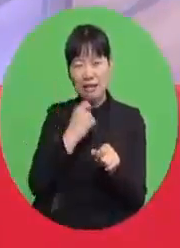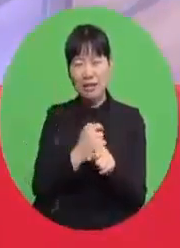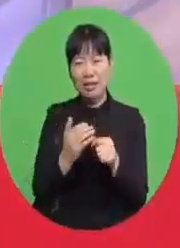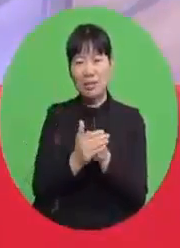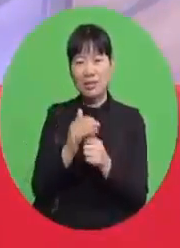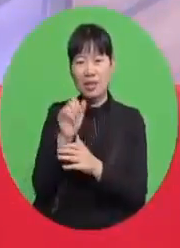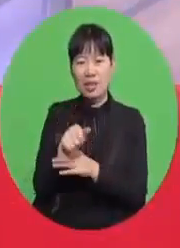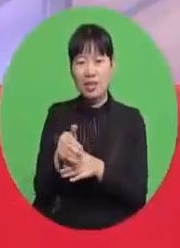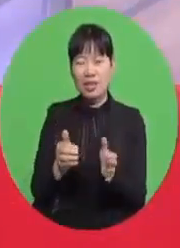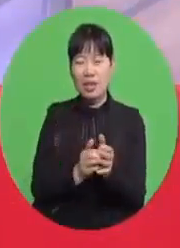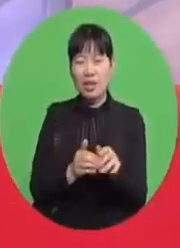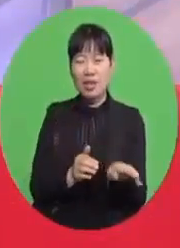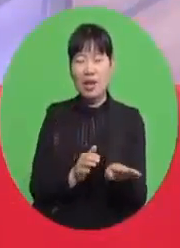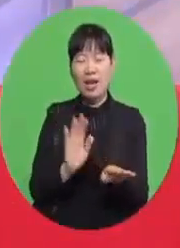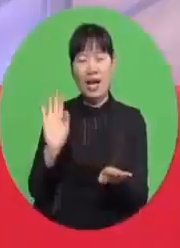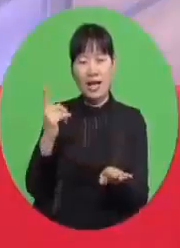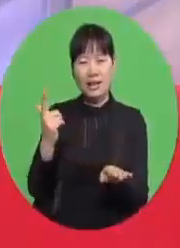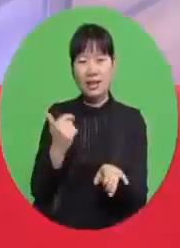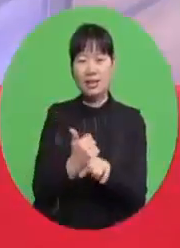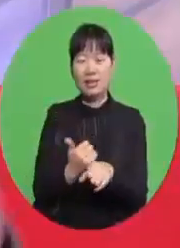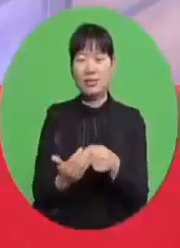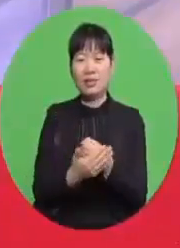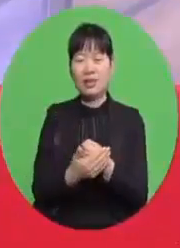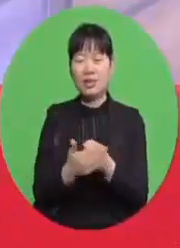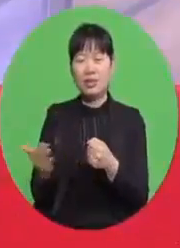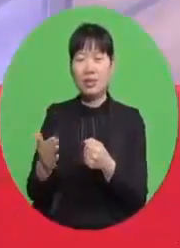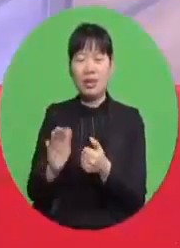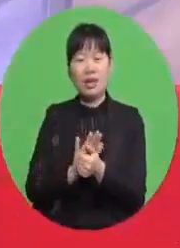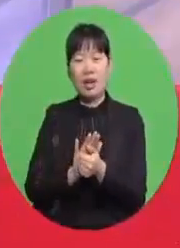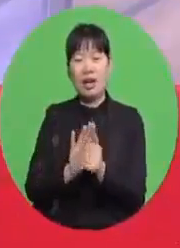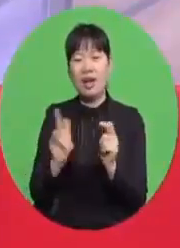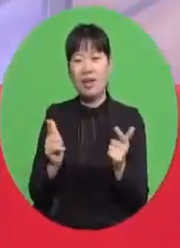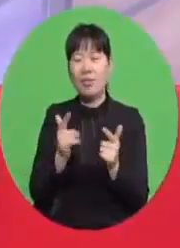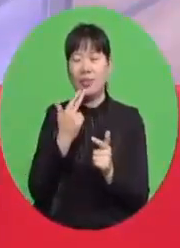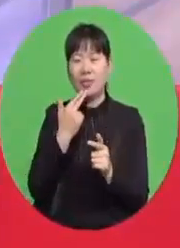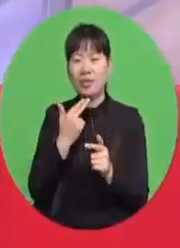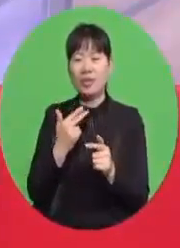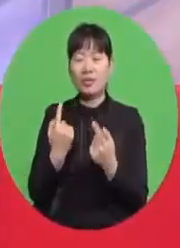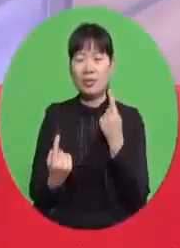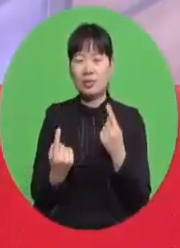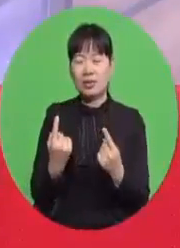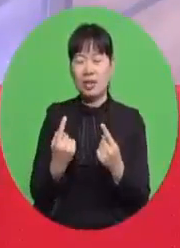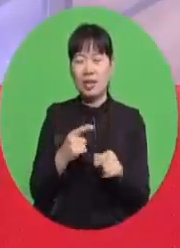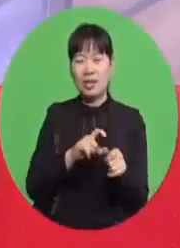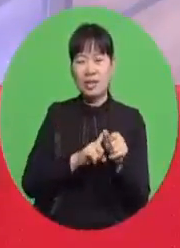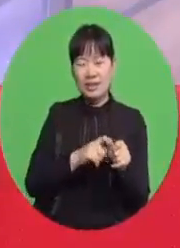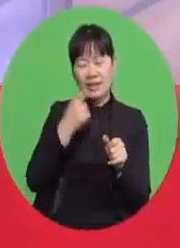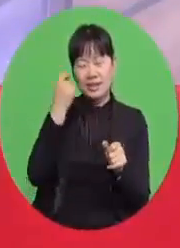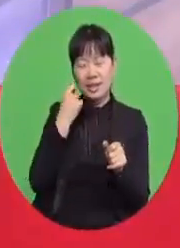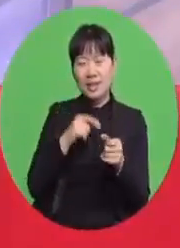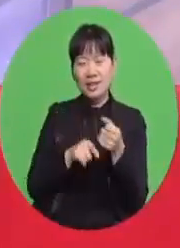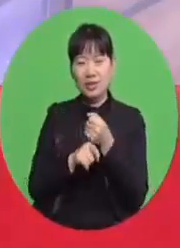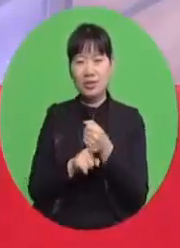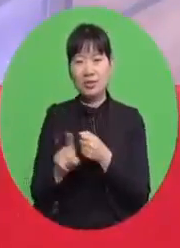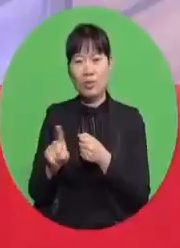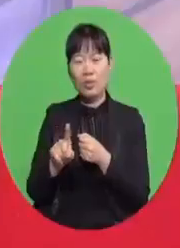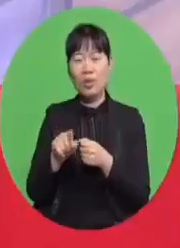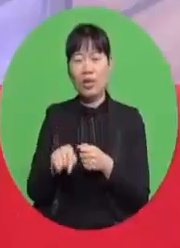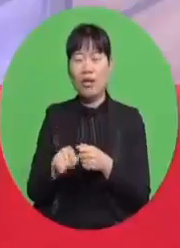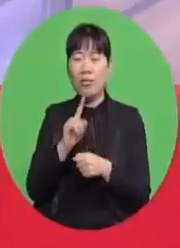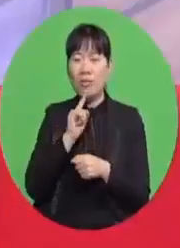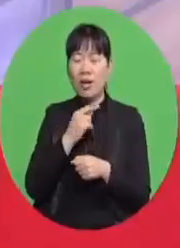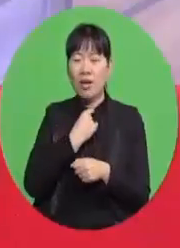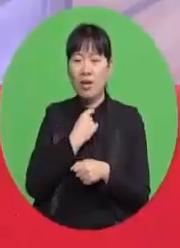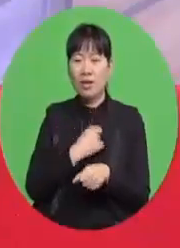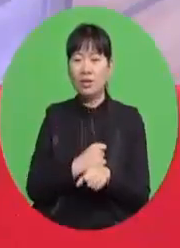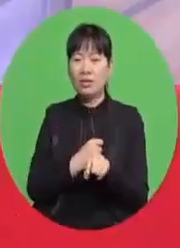들어주고 징징거리지 않는다고 뭐 진짜 뭐 해주는 게 아니라 이 아이가 징징거리게 된 이유가 뭘까? 얘가